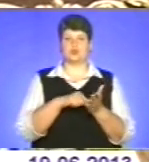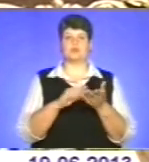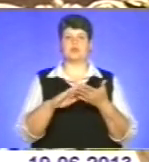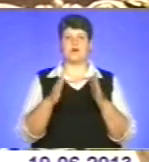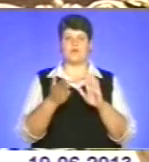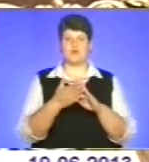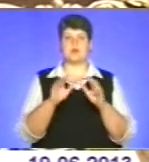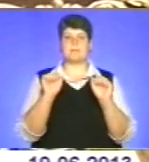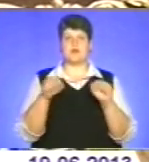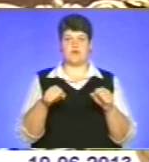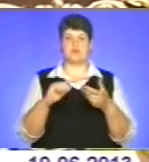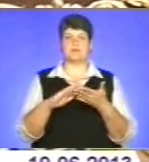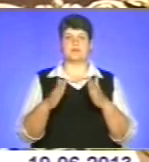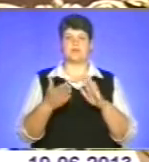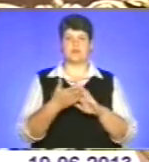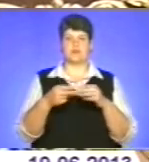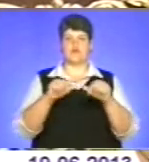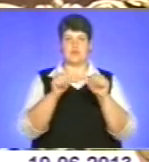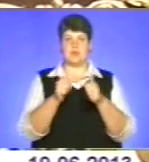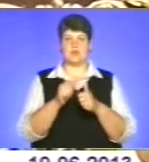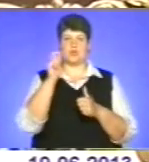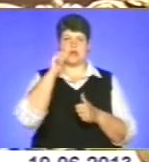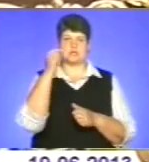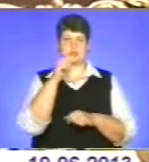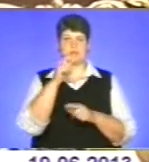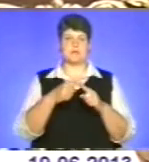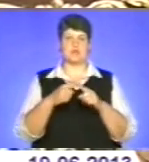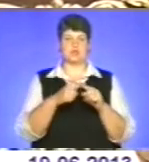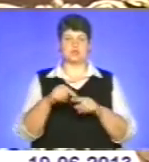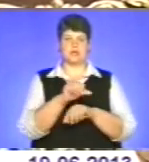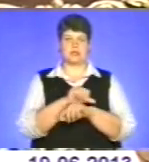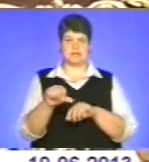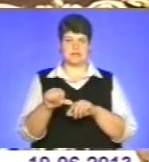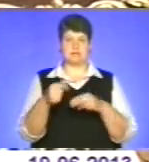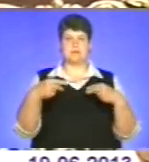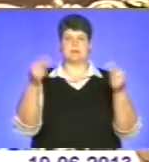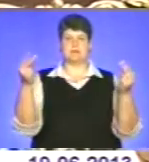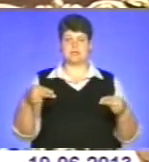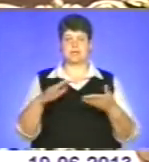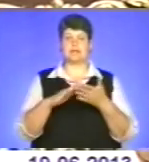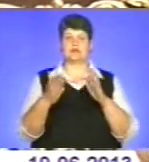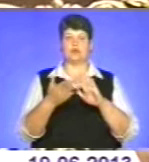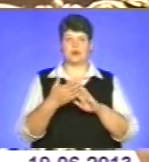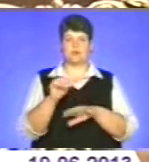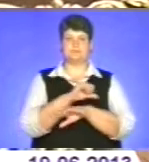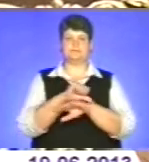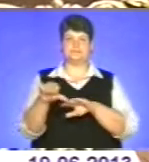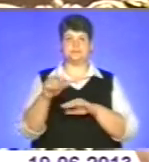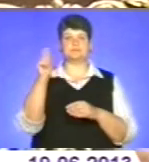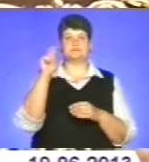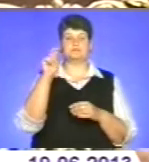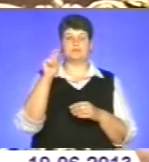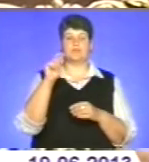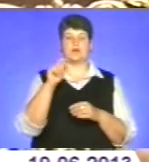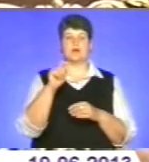оформлення українсько-білоруської границі. Підписанням договору по государственной границі між Україною